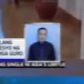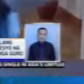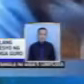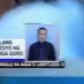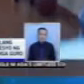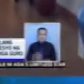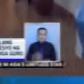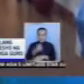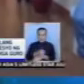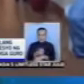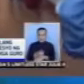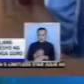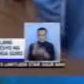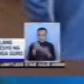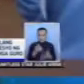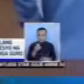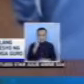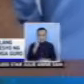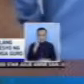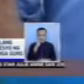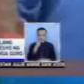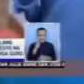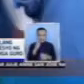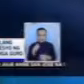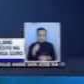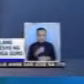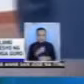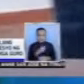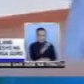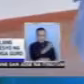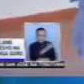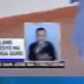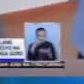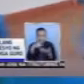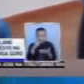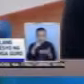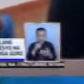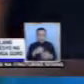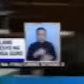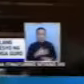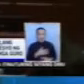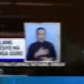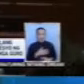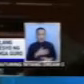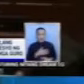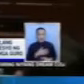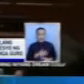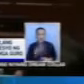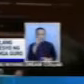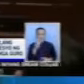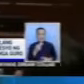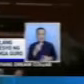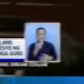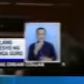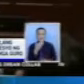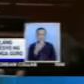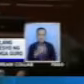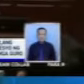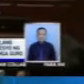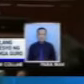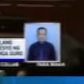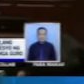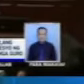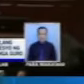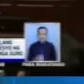si Briones sa Senate Clinic para i-monitor ang kalusugan nito matapos tumaas ang kanyang sugar. Buhay ang usapin kung dapat